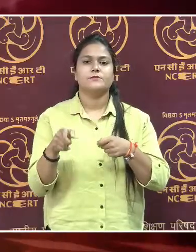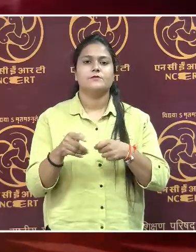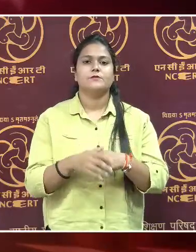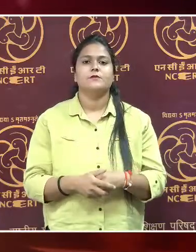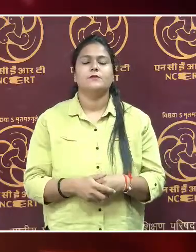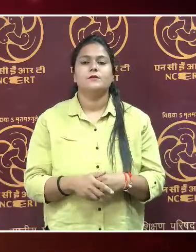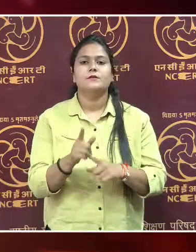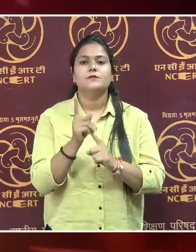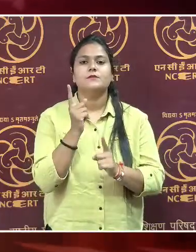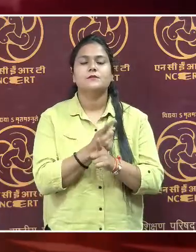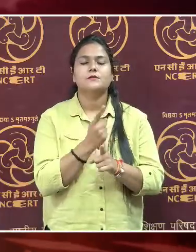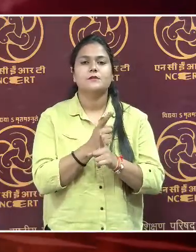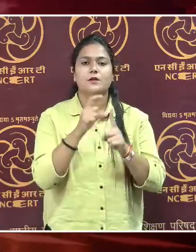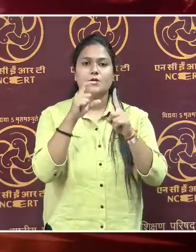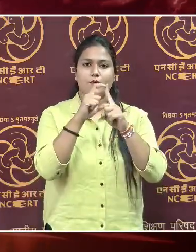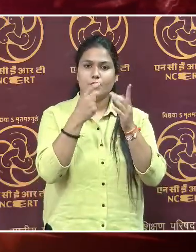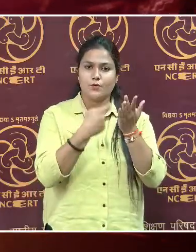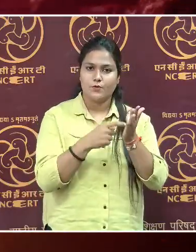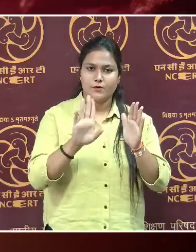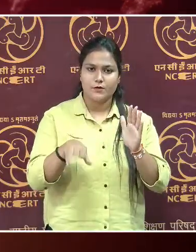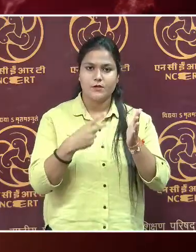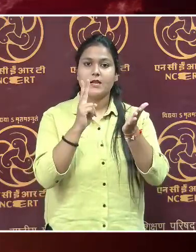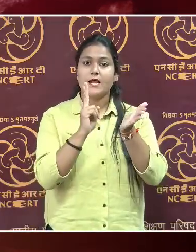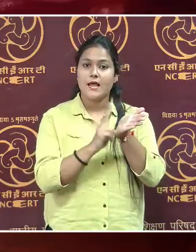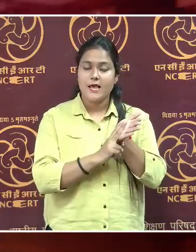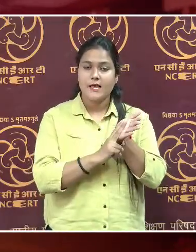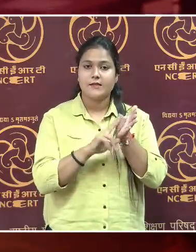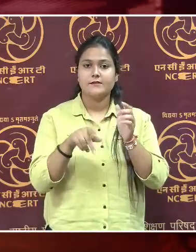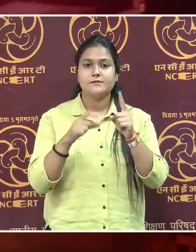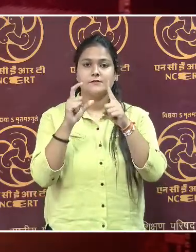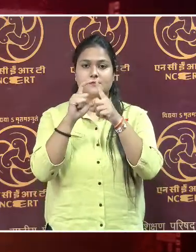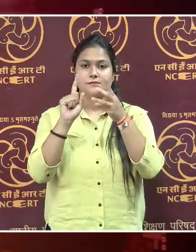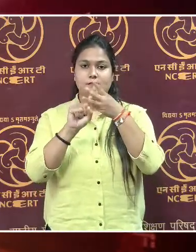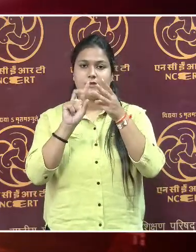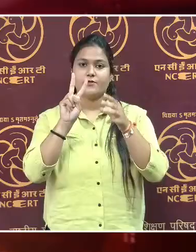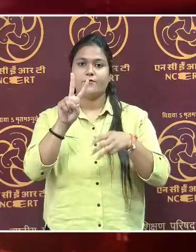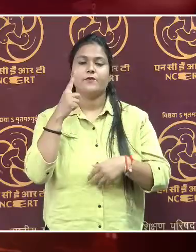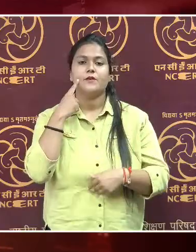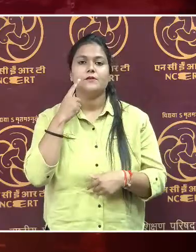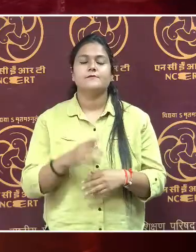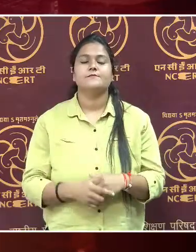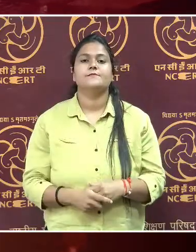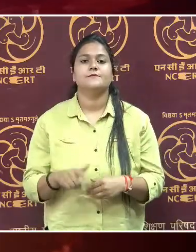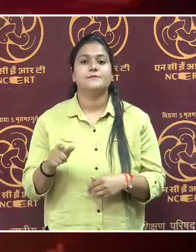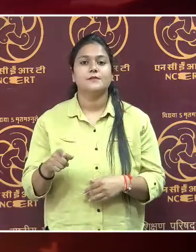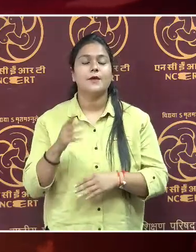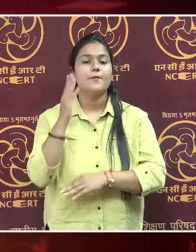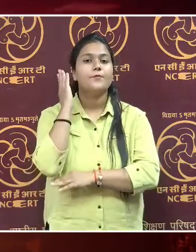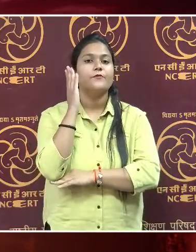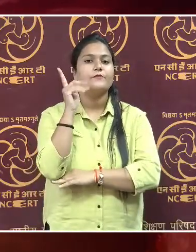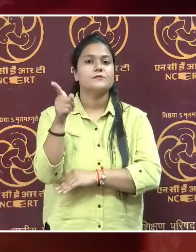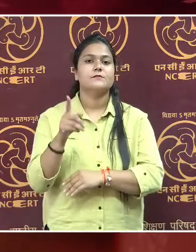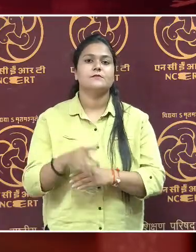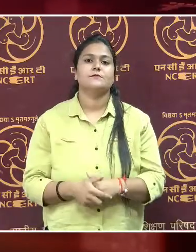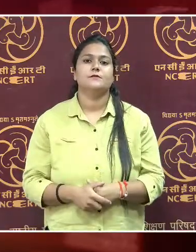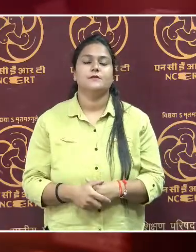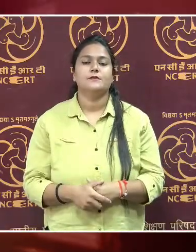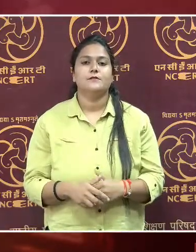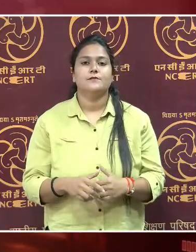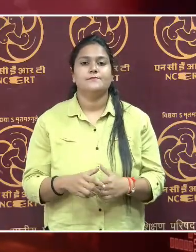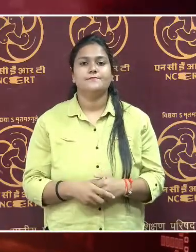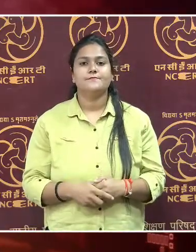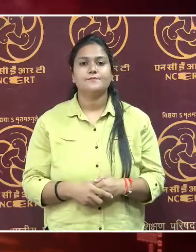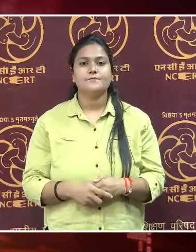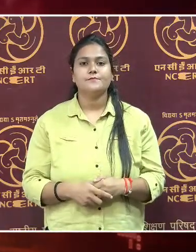आवर्स. वी हैव विद अस डॉक्टर N.Devi. शी इज़ एसोसिएट प्रोफेसर इन ऑडियोलॉजी फ्रॉम ऑल इंडिया इंस्टीट्यूट ऑफ स्पीच एंड हियरिंग, दैट